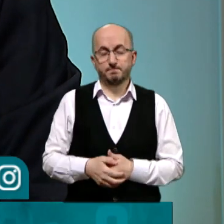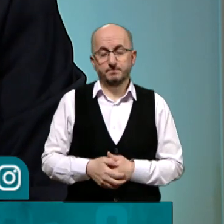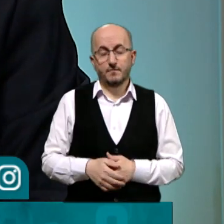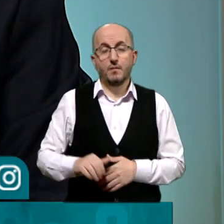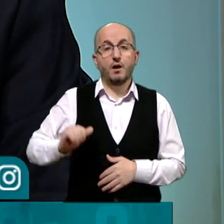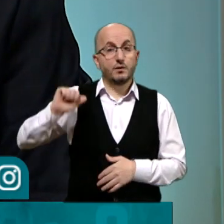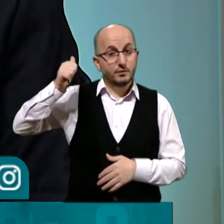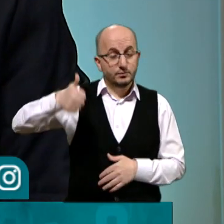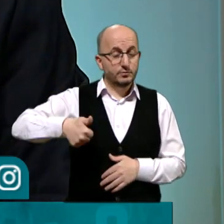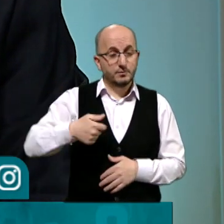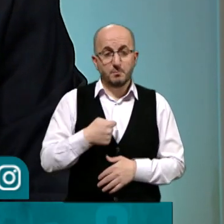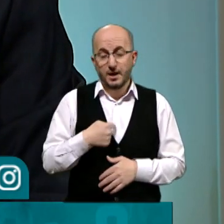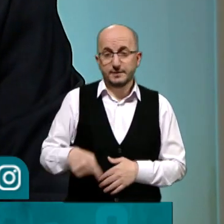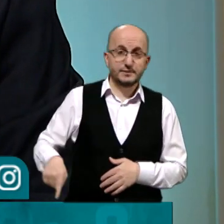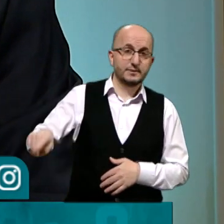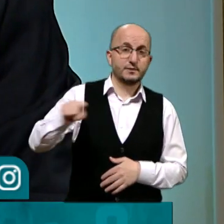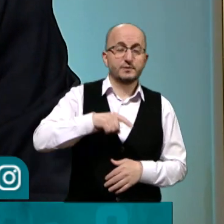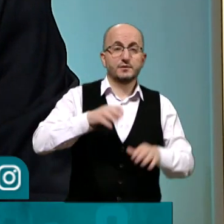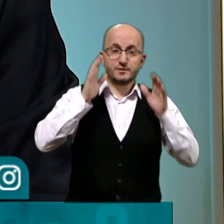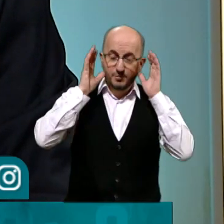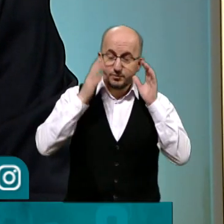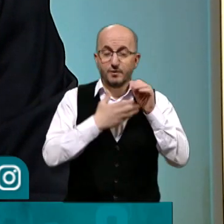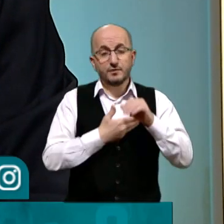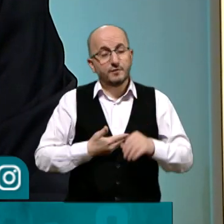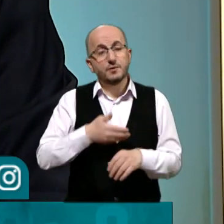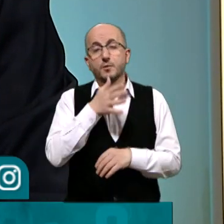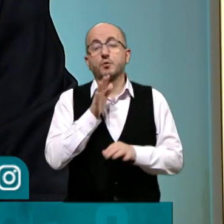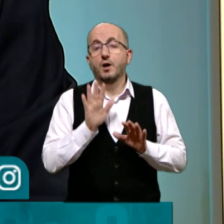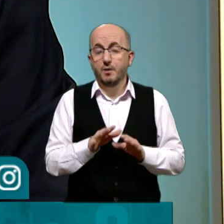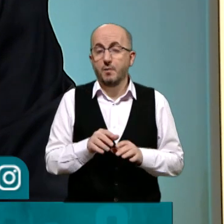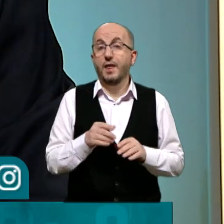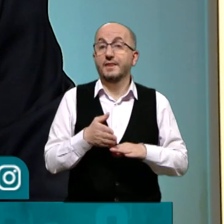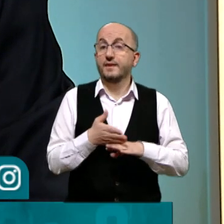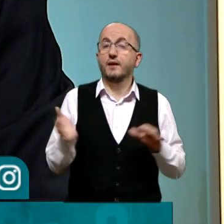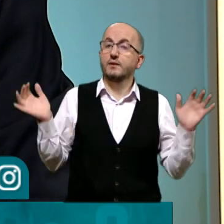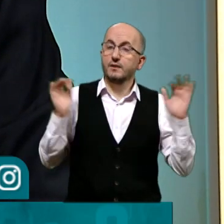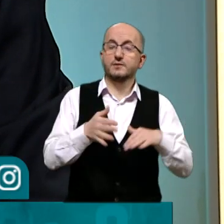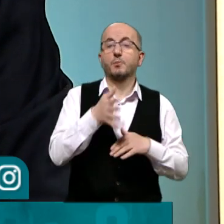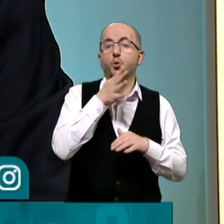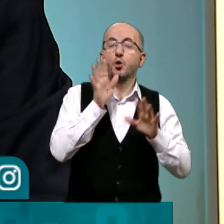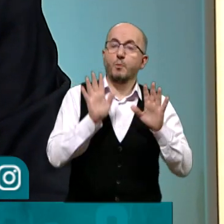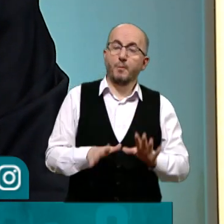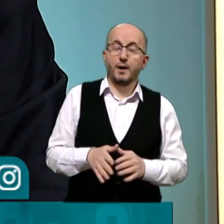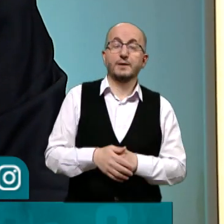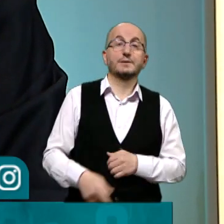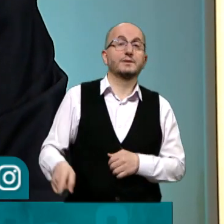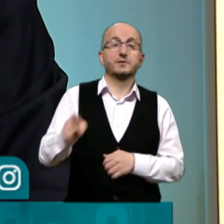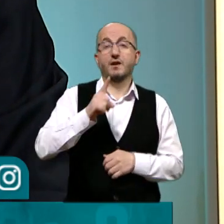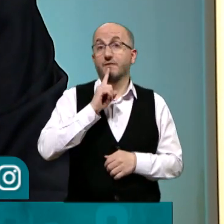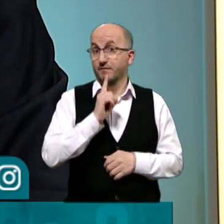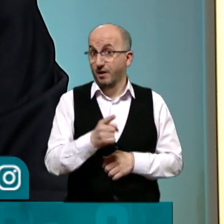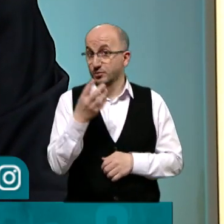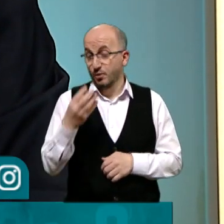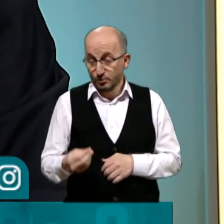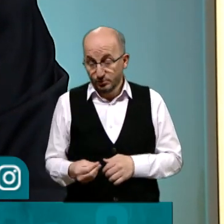ertesi gün ben sizin namazı olan düşkünlüğünü biliyorum buraya için topladığınızda biliyorum ama size farz